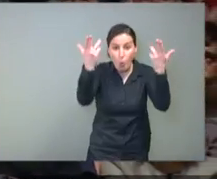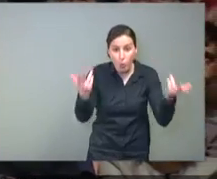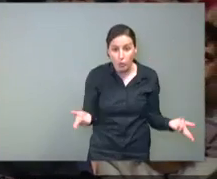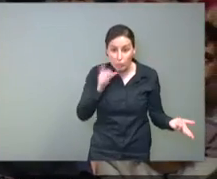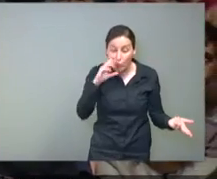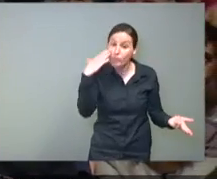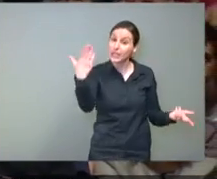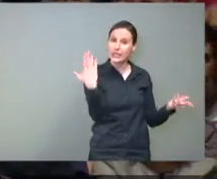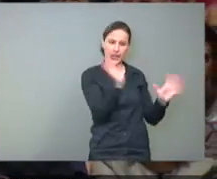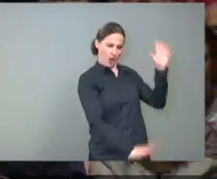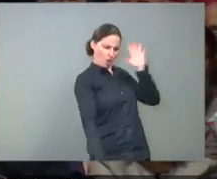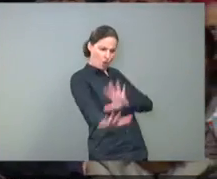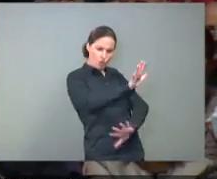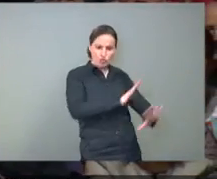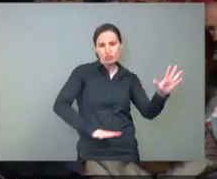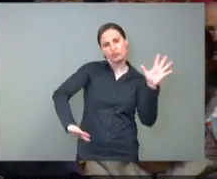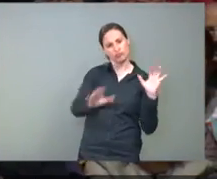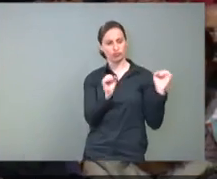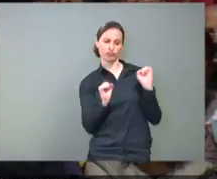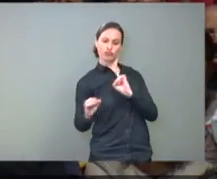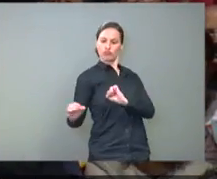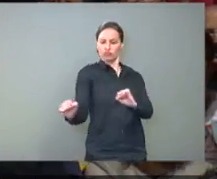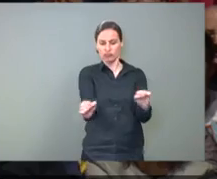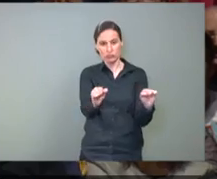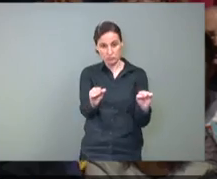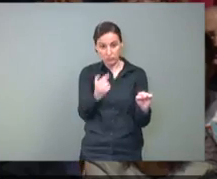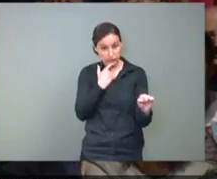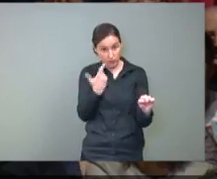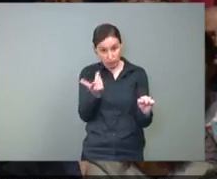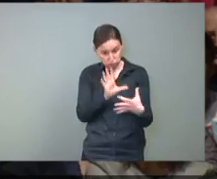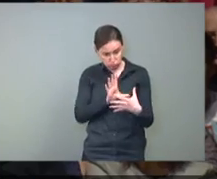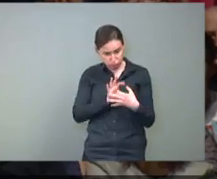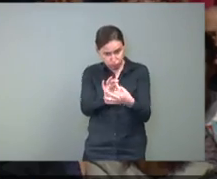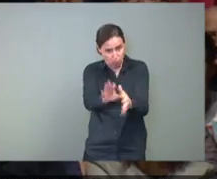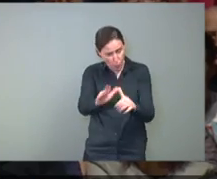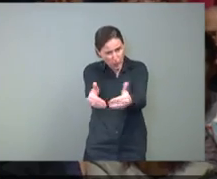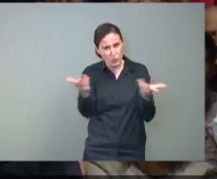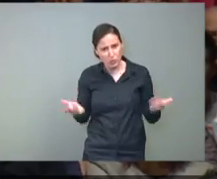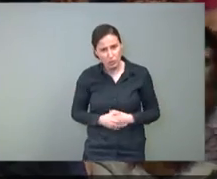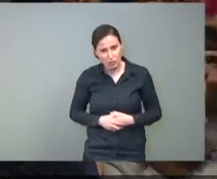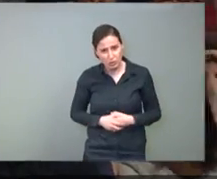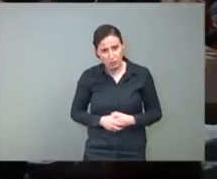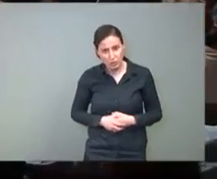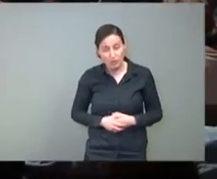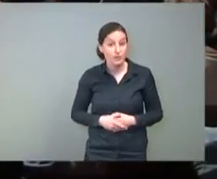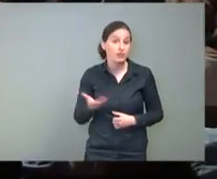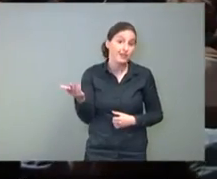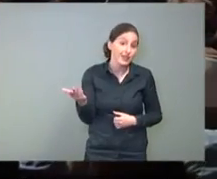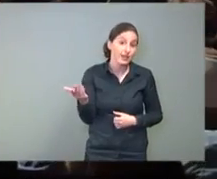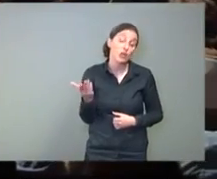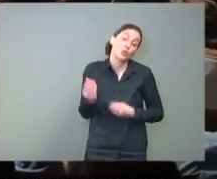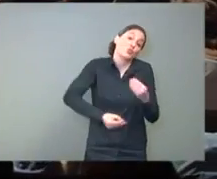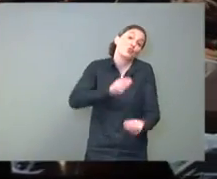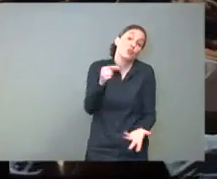au profit du parasite qui la vide de son sang. Vous ne pouvez vous en sortir qu'en mentant, en